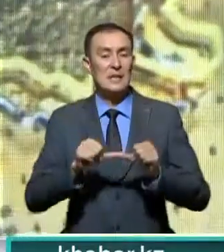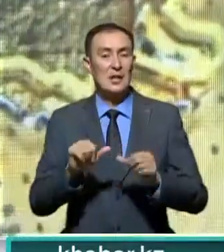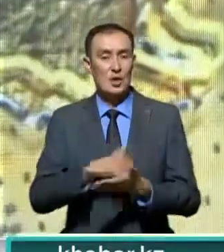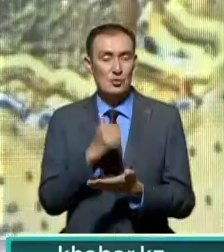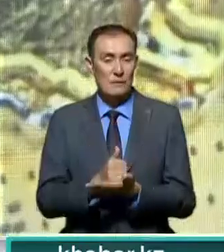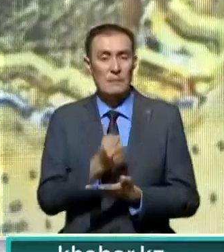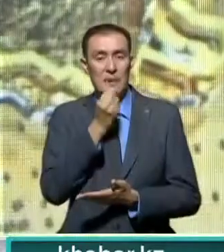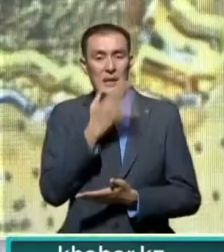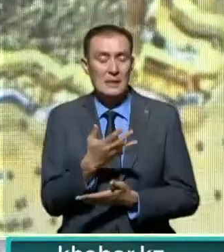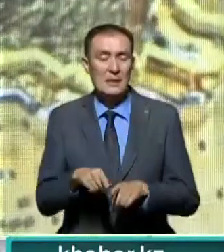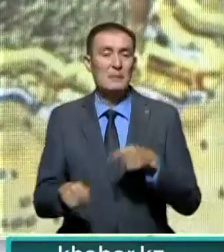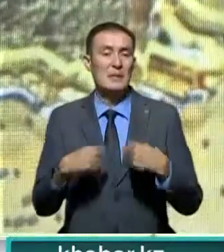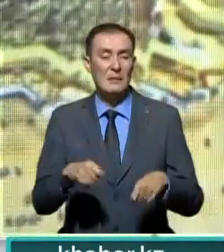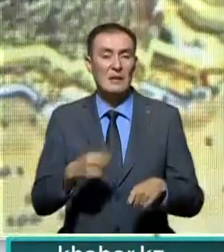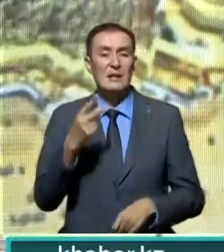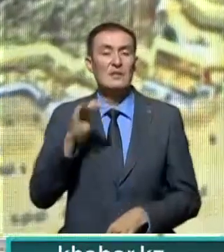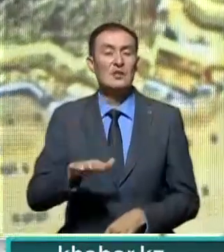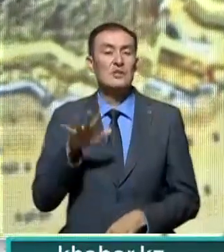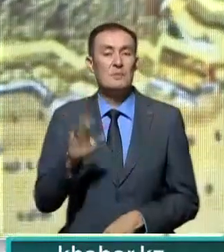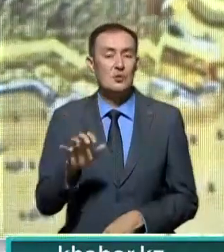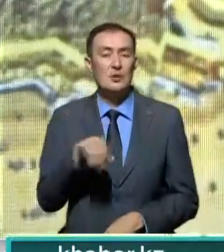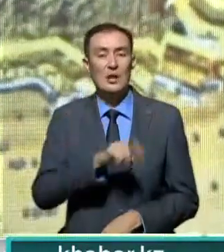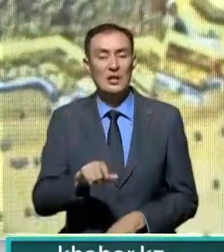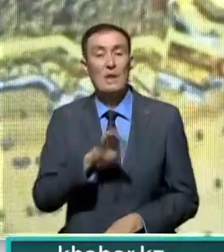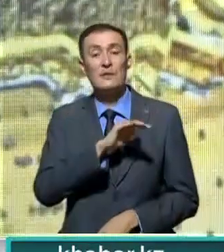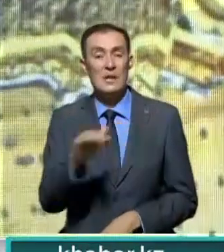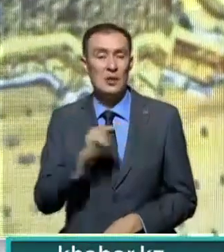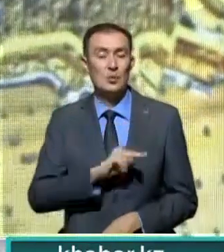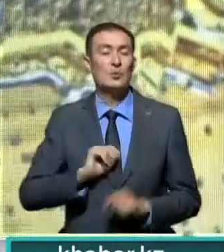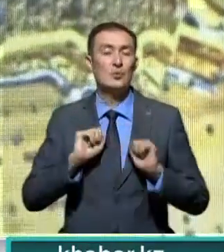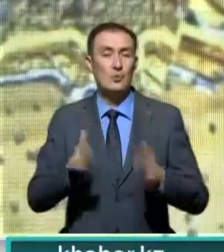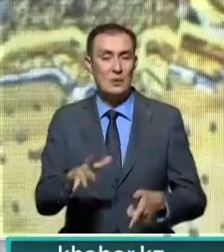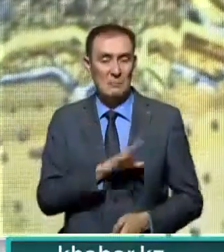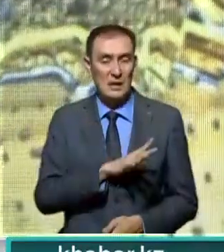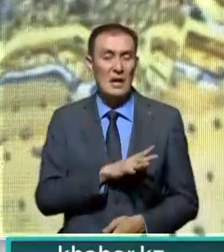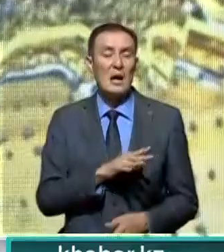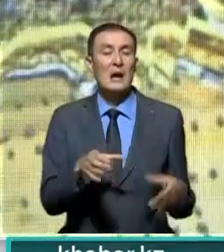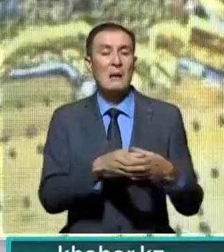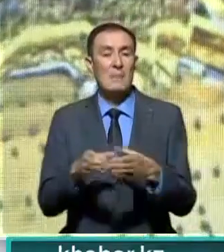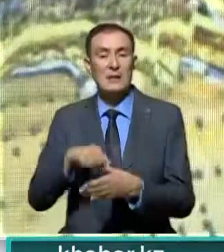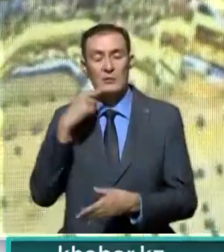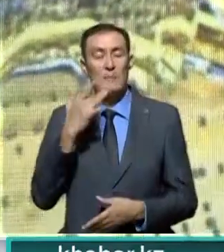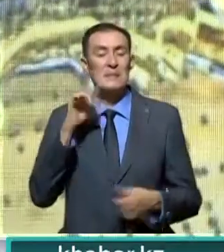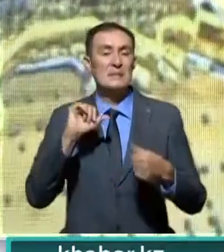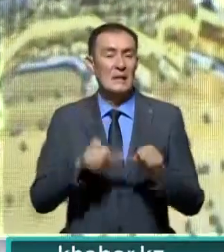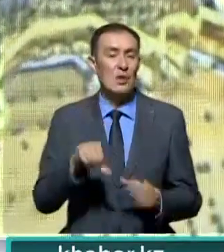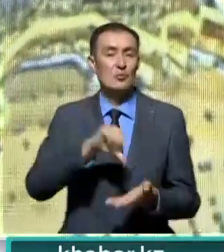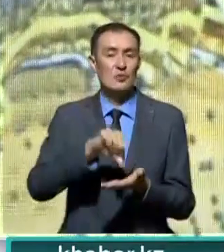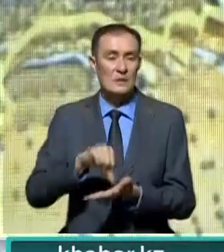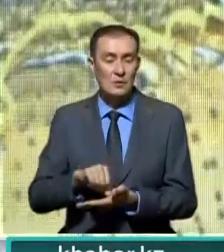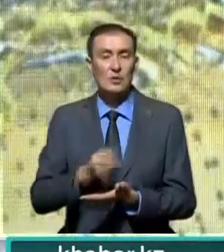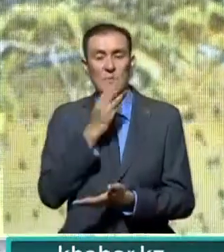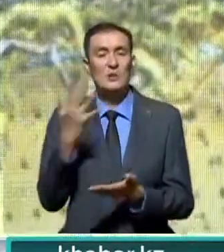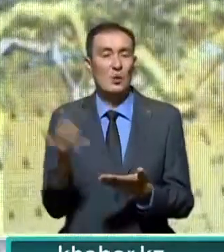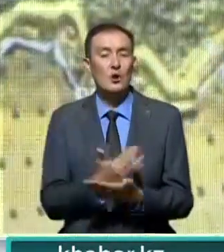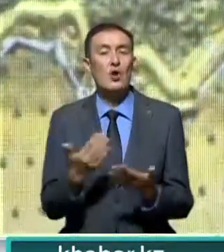основе. Благодаря таким ярмаркам уже 2500 граждан официально трудоустроены. Работодатели отмечают, что постоянно участвуют и успешно